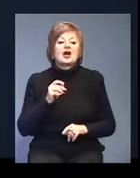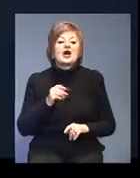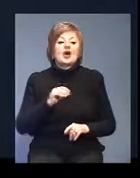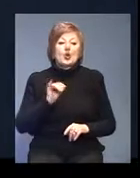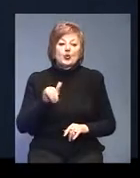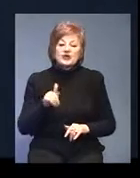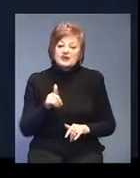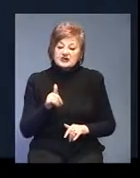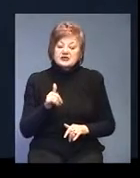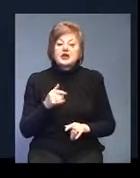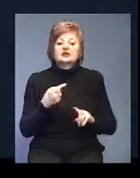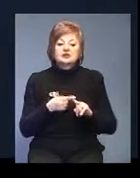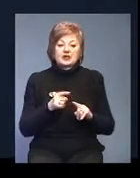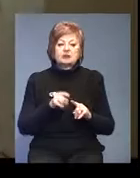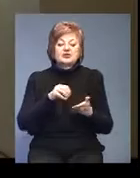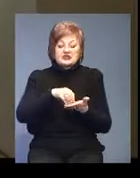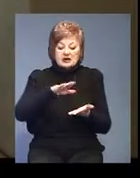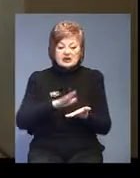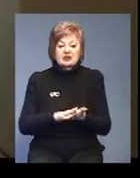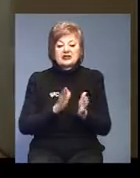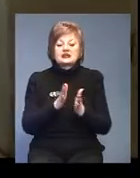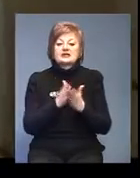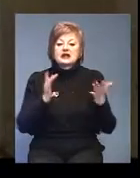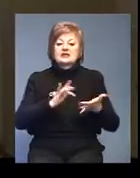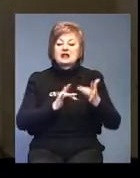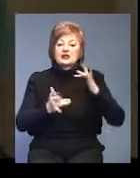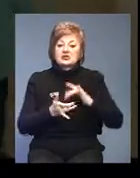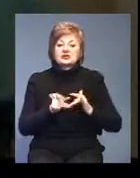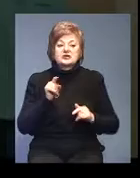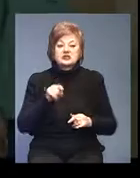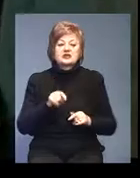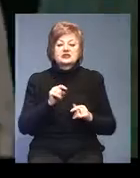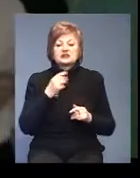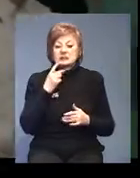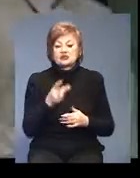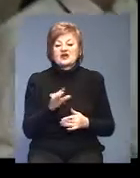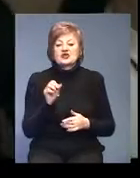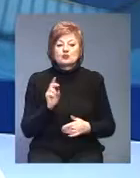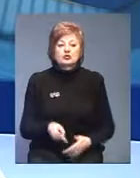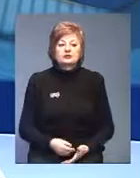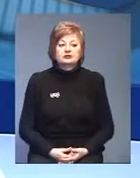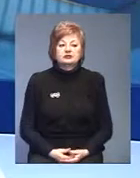приватного університетів. Зареєструватися можна на сторінці Запорізької філії у соцмережі Facebook.